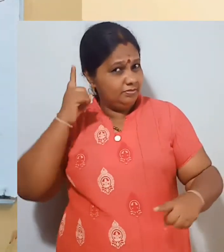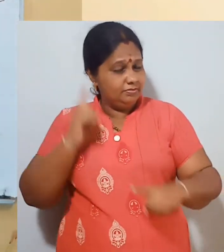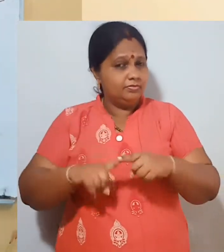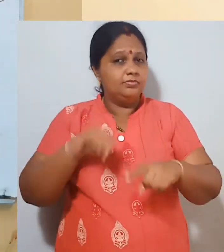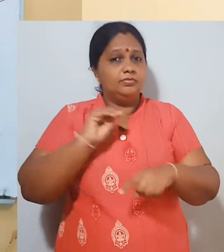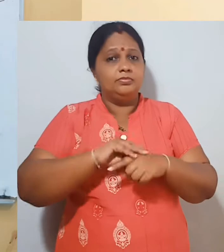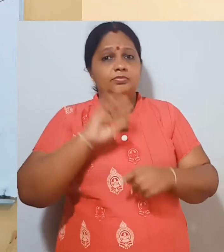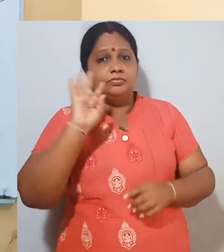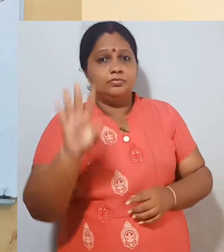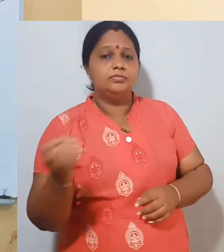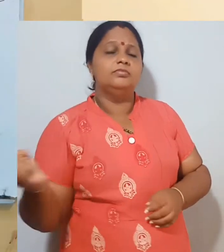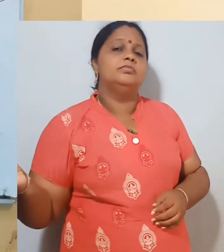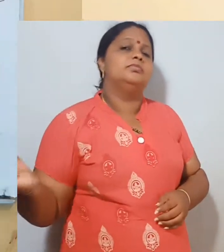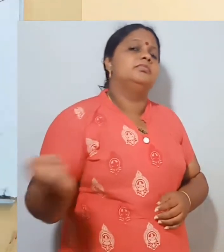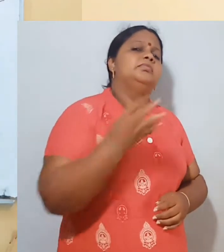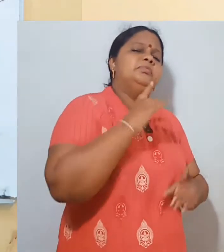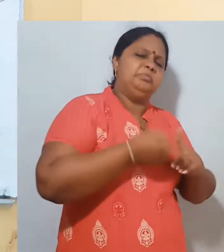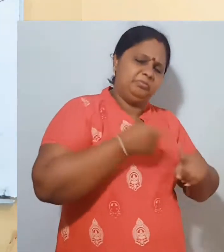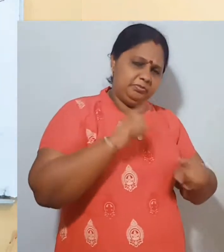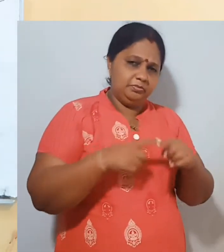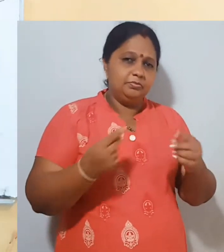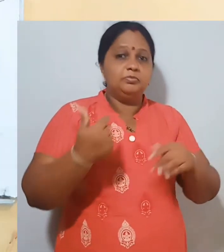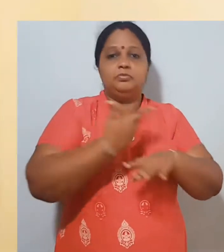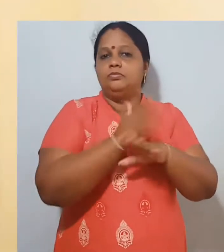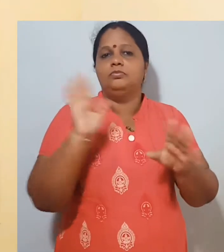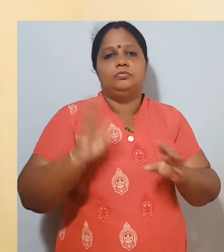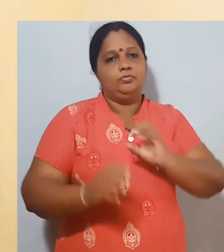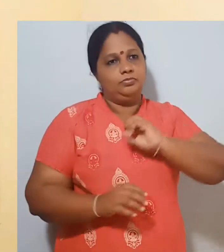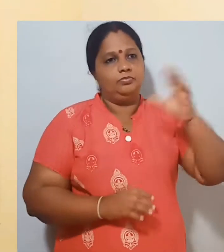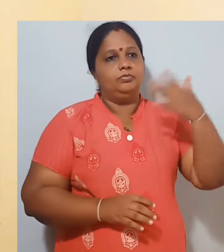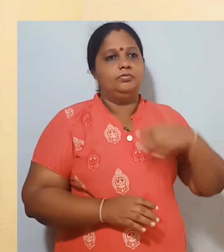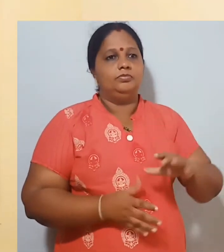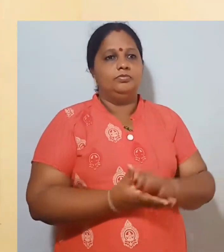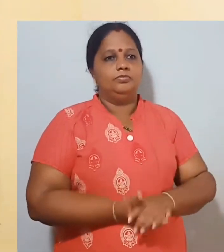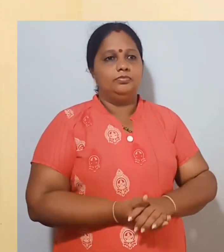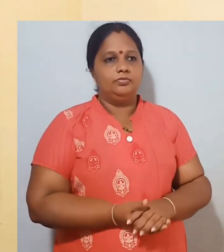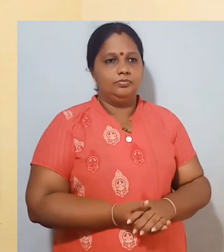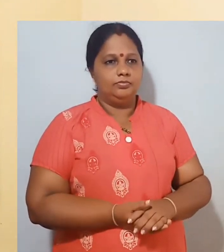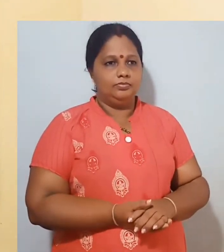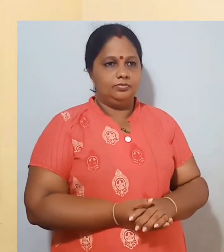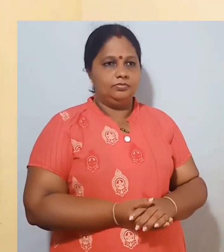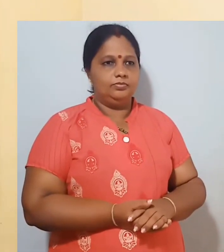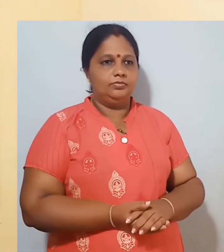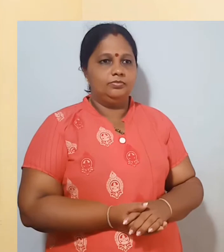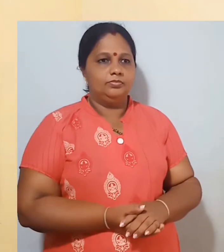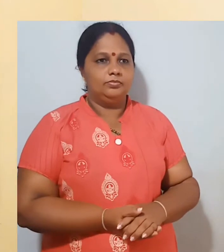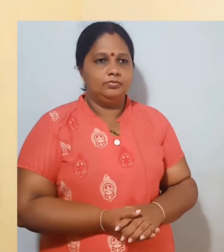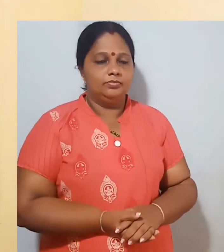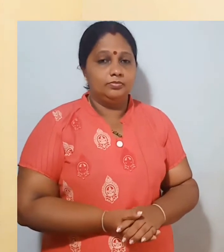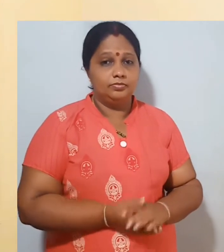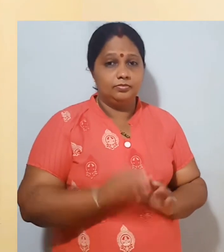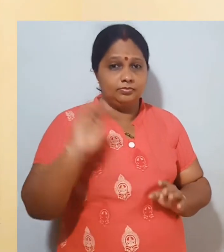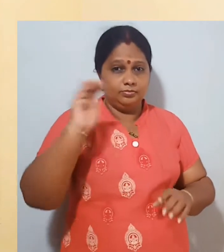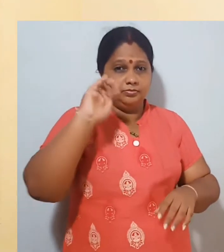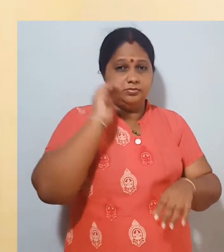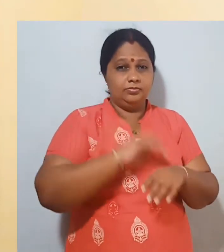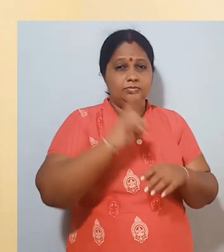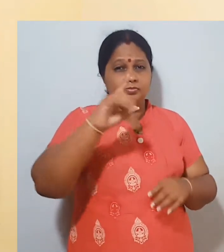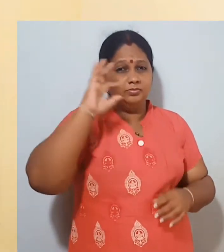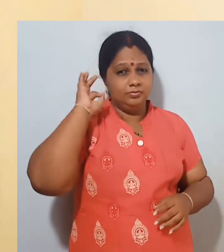ஹாஸ்பிட்டலுக்கு கொண்டு போக இயலுமோ அவ்வளவு விரைவாக ஹாஸ்பிட்டலுக்கு கொண்டு போகும். பாம்பு கடியில அடுத்த முக்கியமான விஷயம்,